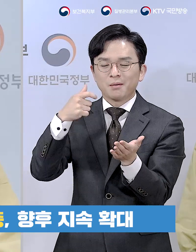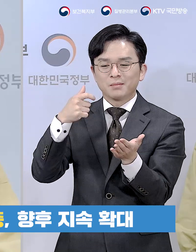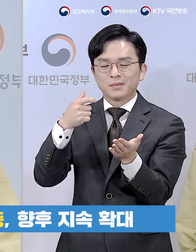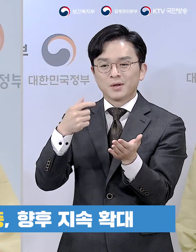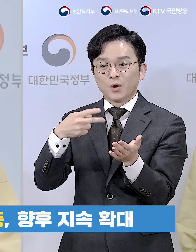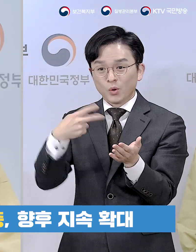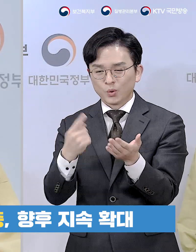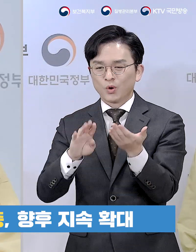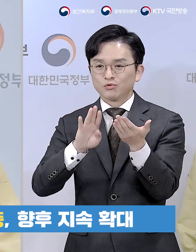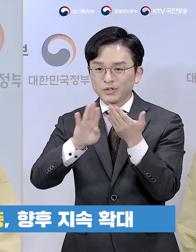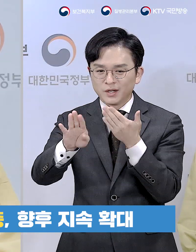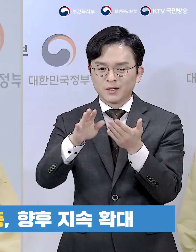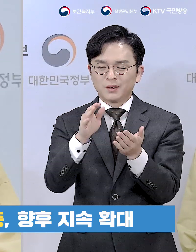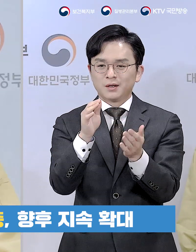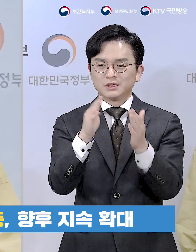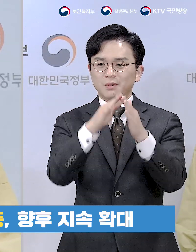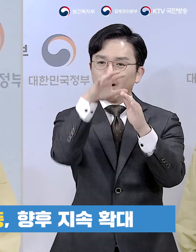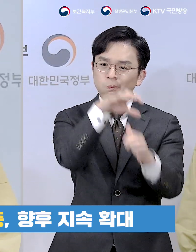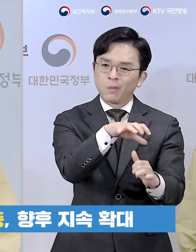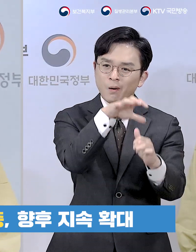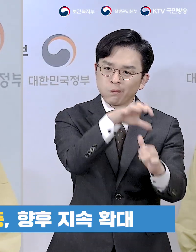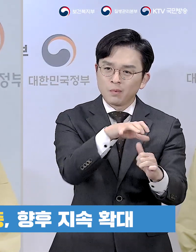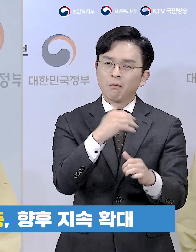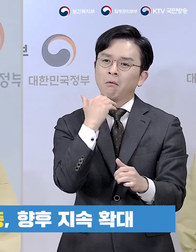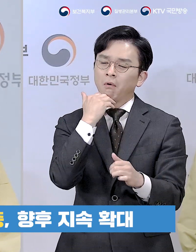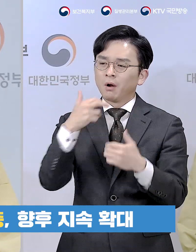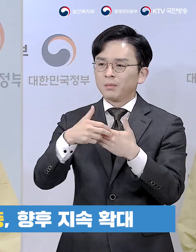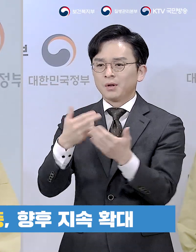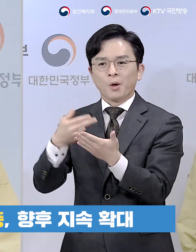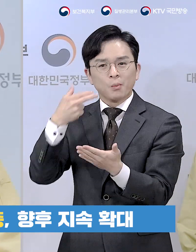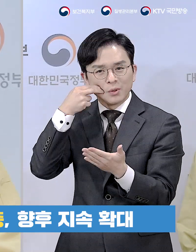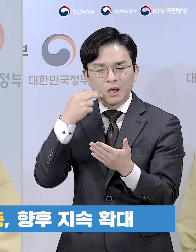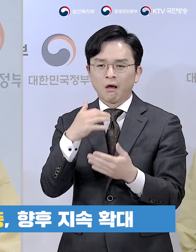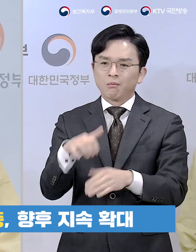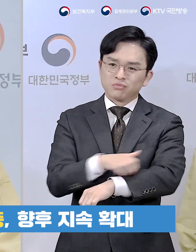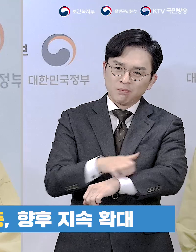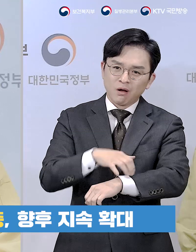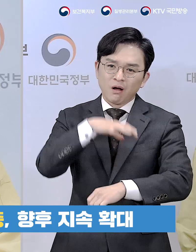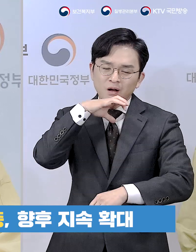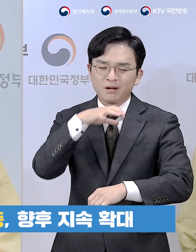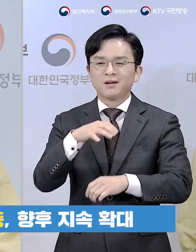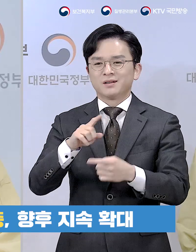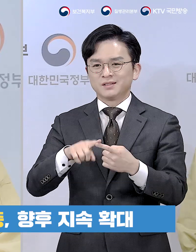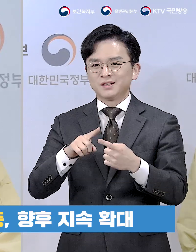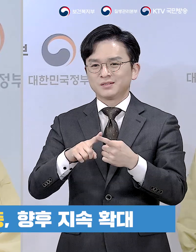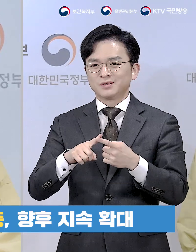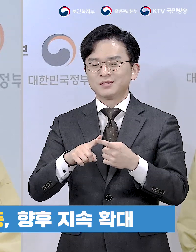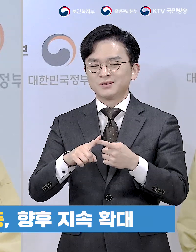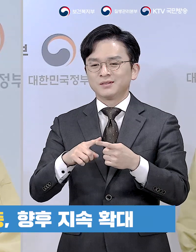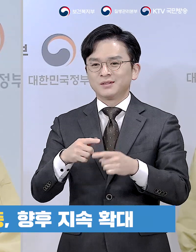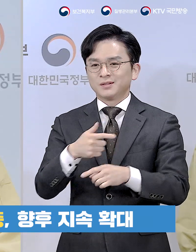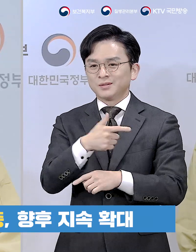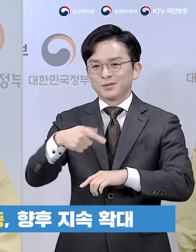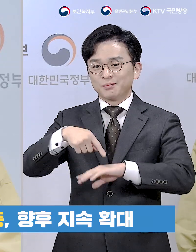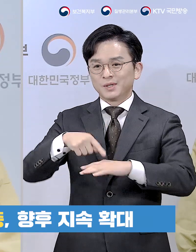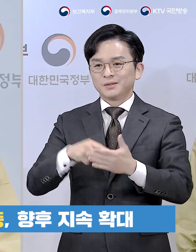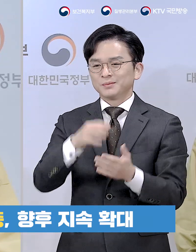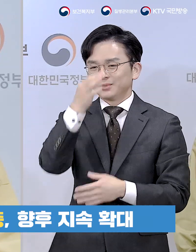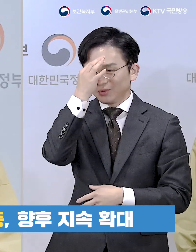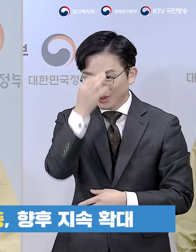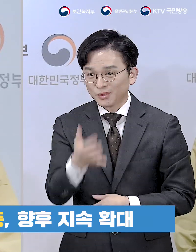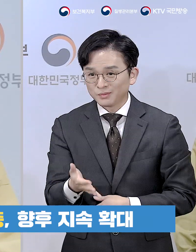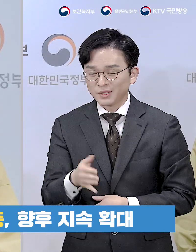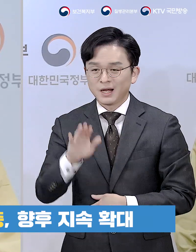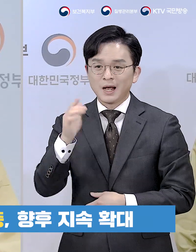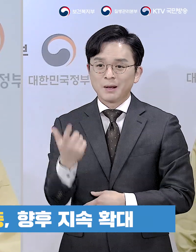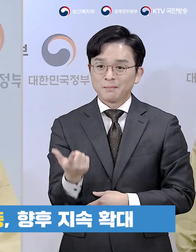못하였고 많은 확진 환자들이 자택에서 대기하게 된 점에 대해 진심으로 송구스럽게 생각합니다.